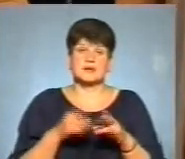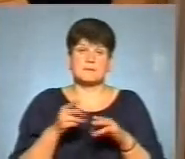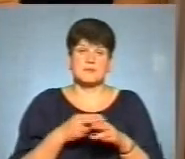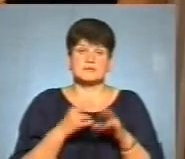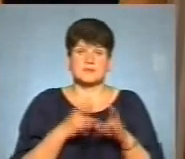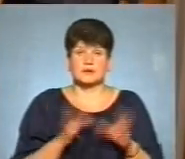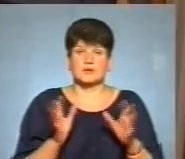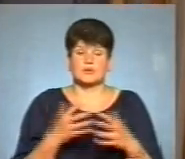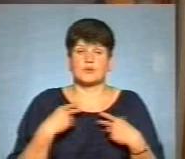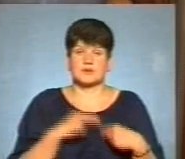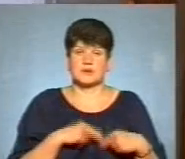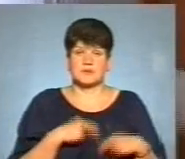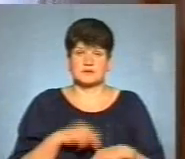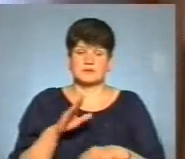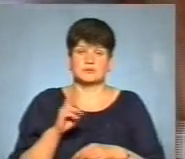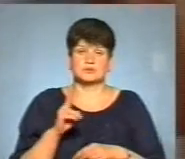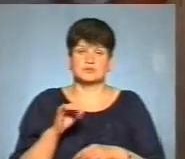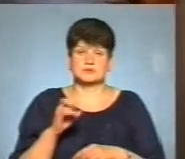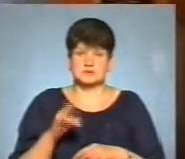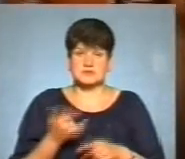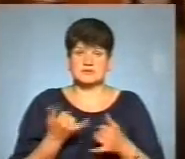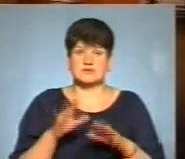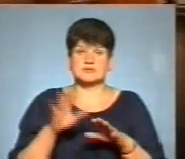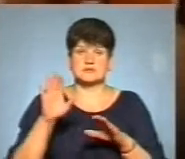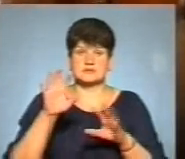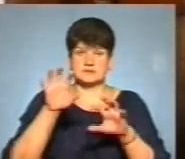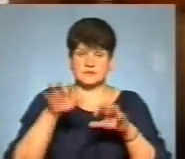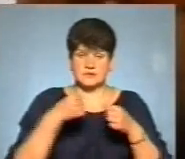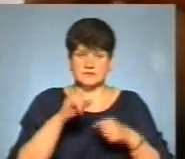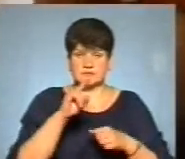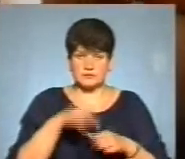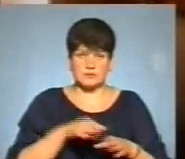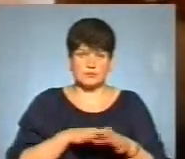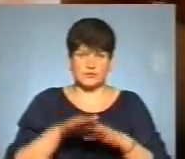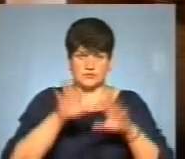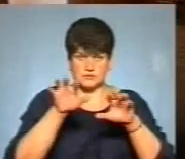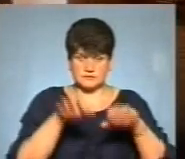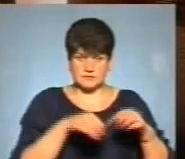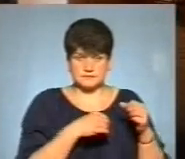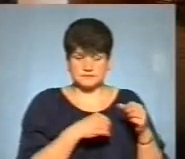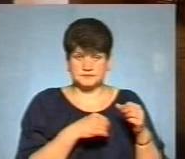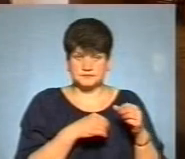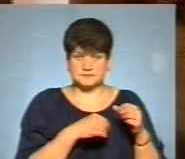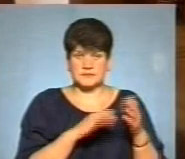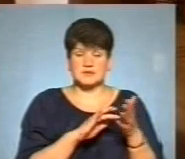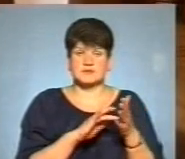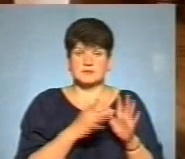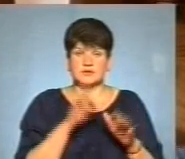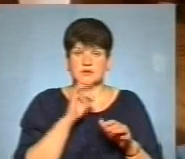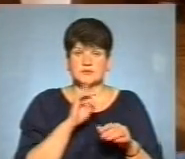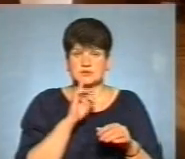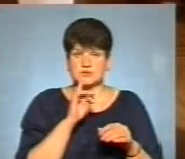охорони праці Володимир Кузишин. Так, зараз у нас йде демонтаж вікна, повністю демонтуємо, засклимо його